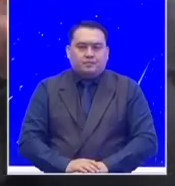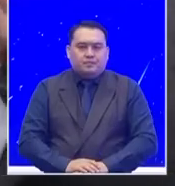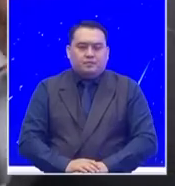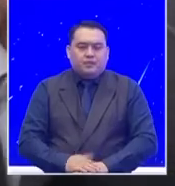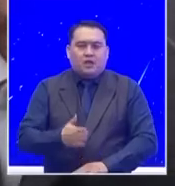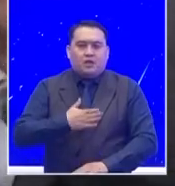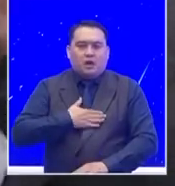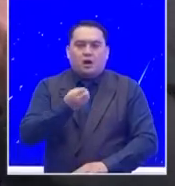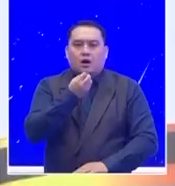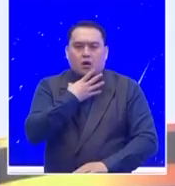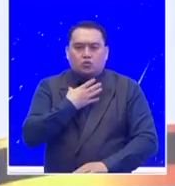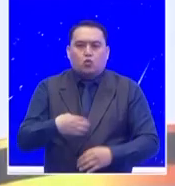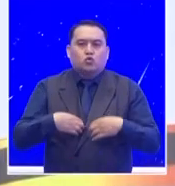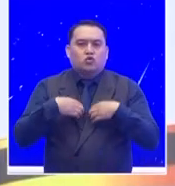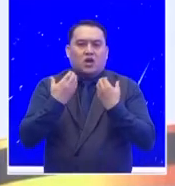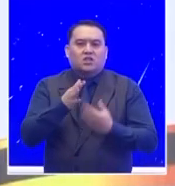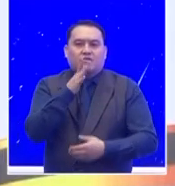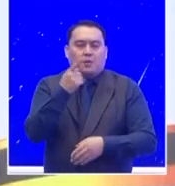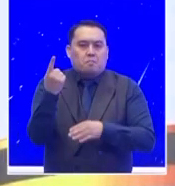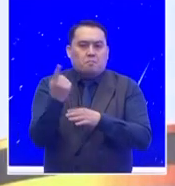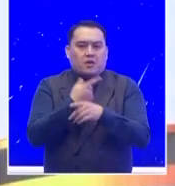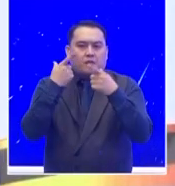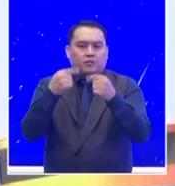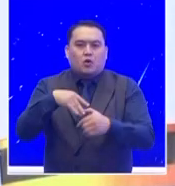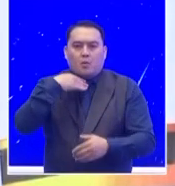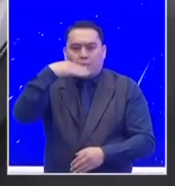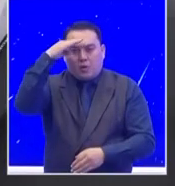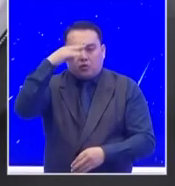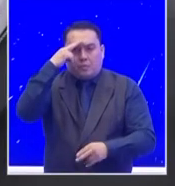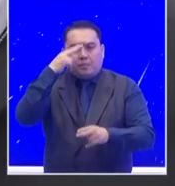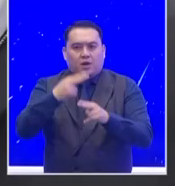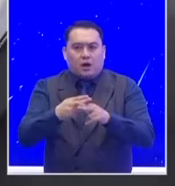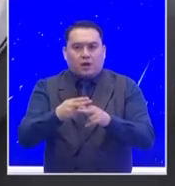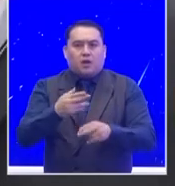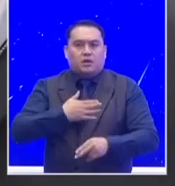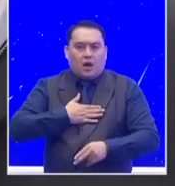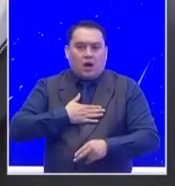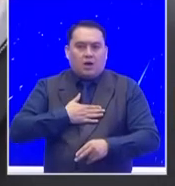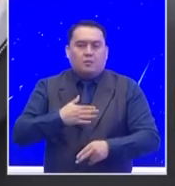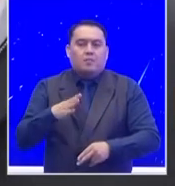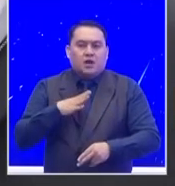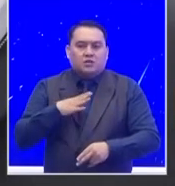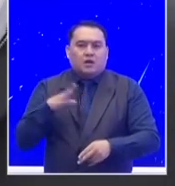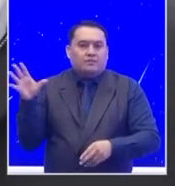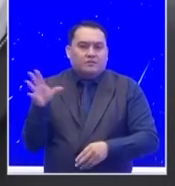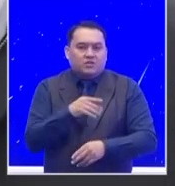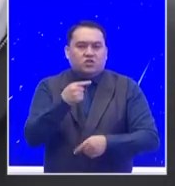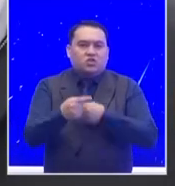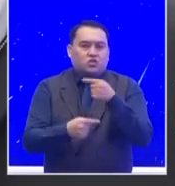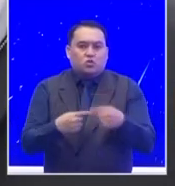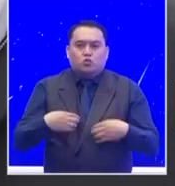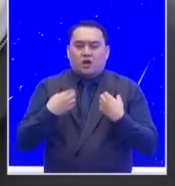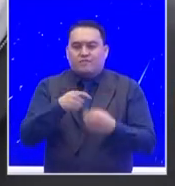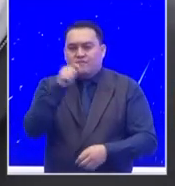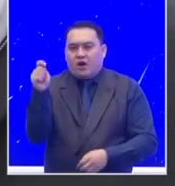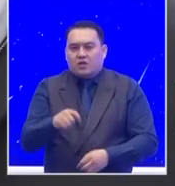Я хорошо помню то ужасное время. Первым на войну ушел мой отец, затем мой брат, следом и я. Мы буквально прошли через ад. Война